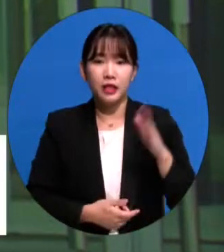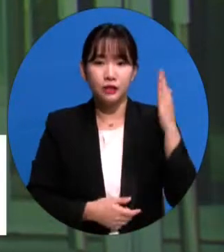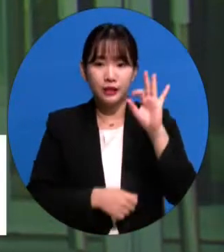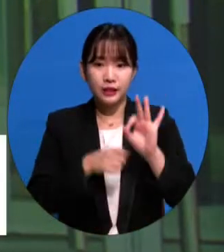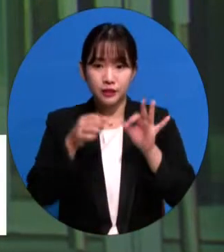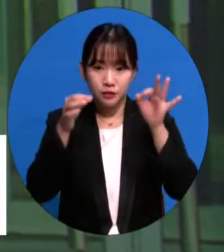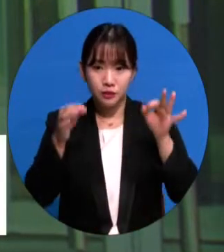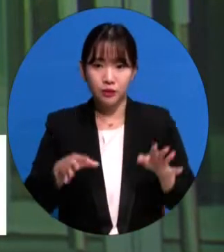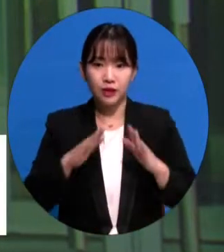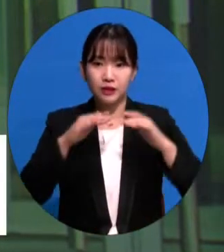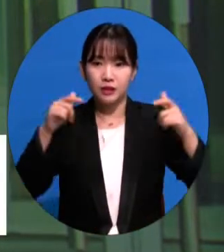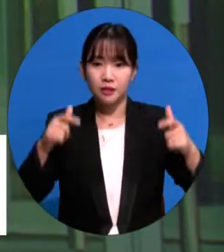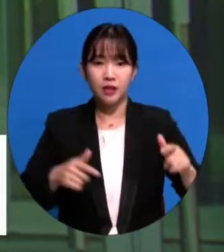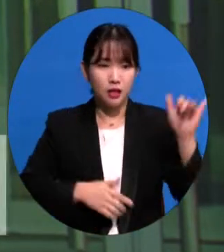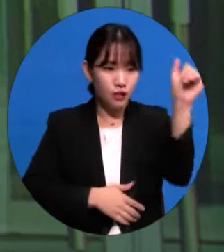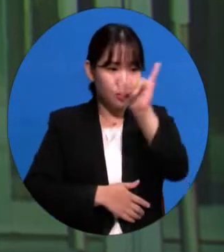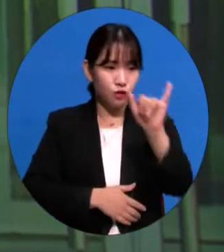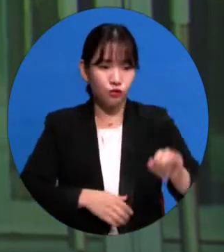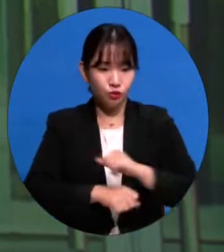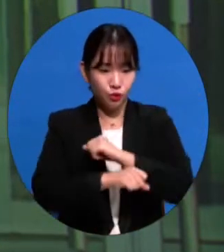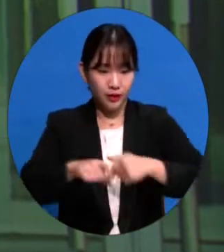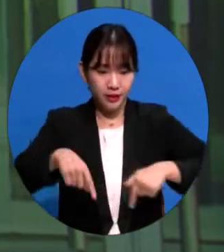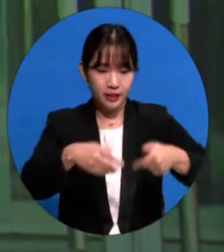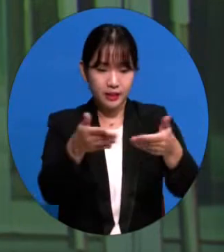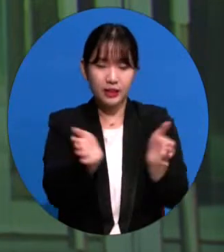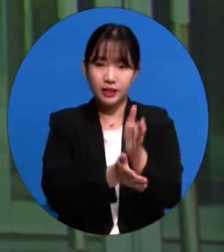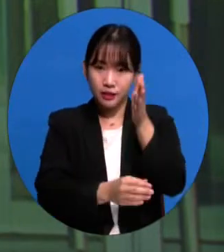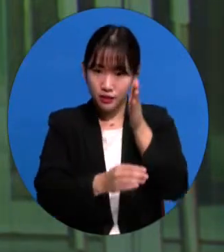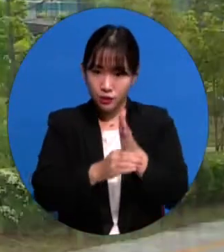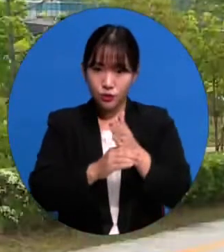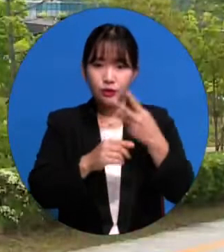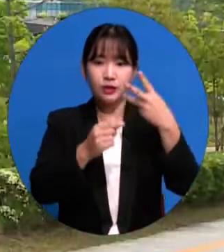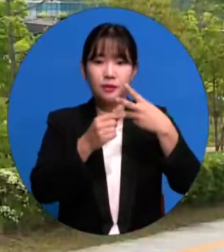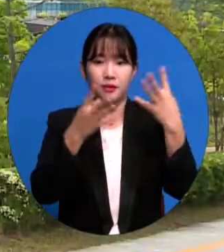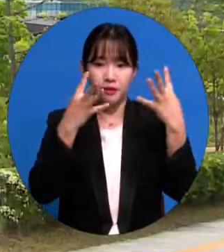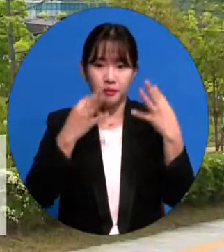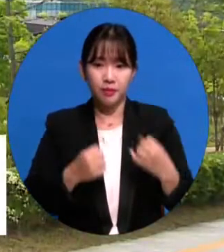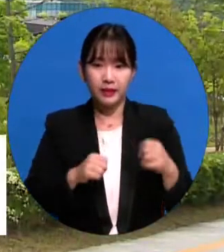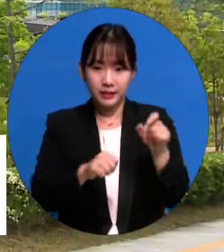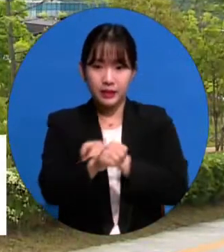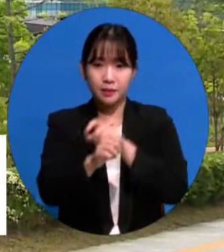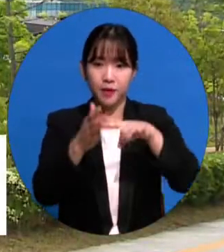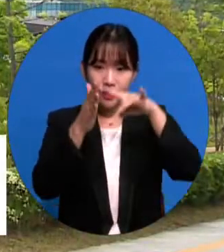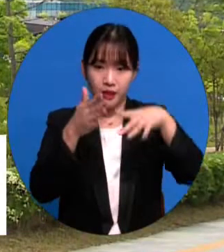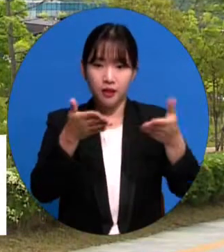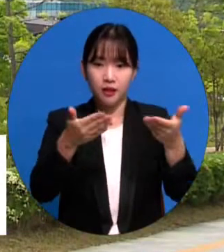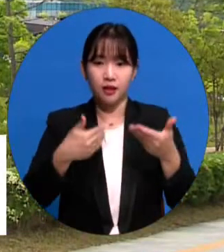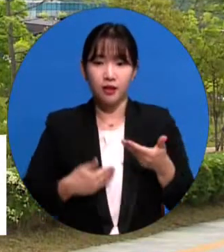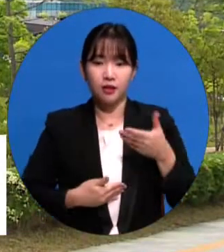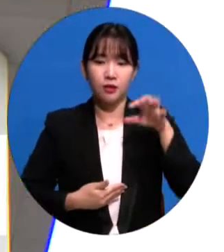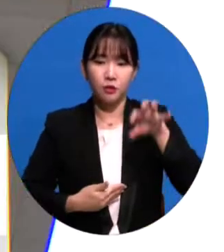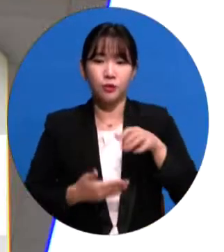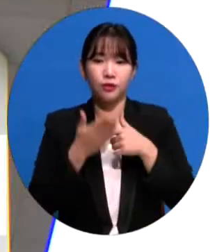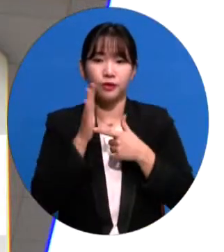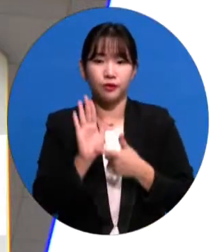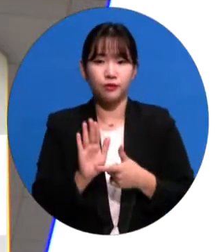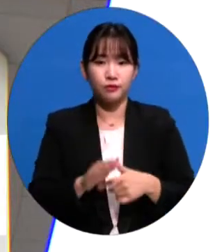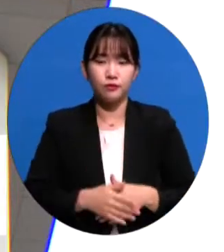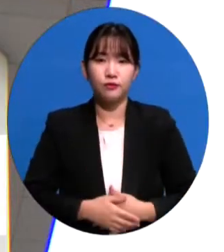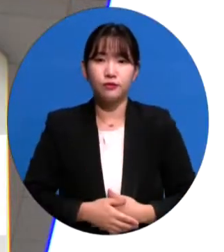최근 10년 동안 전남이 전국 광역자치단체 가운데 세 번째로 많은 특별교부세를 받은 것으로